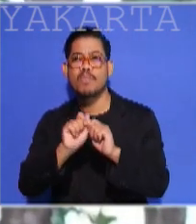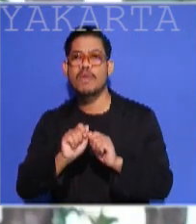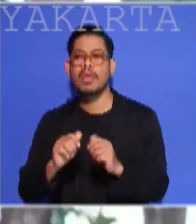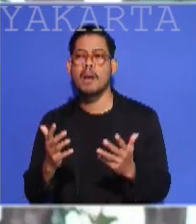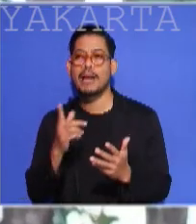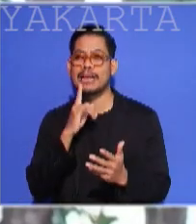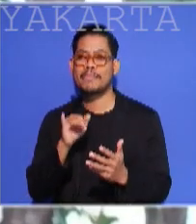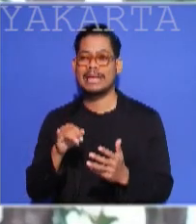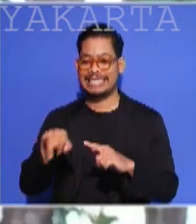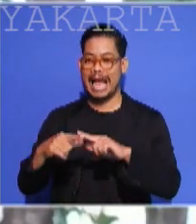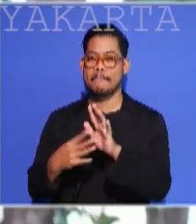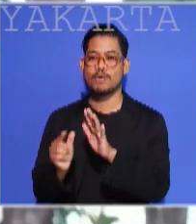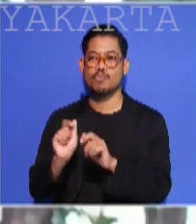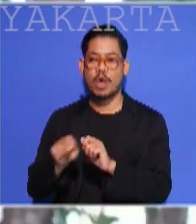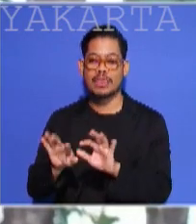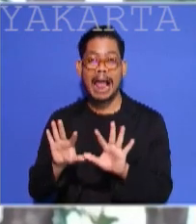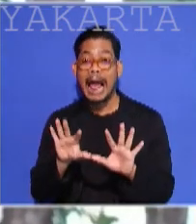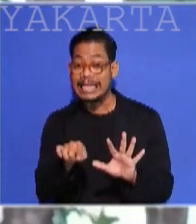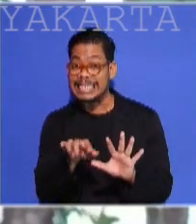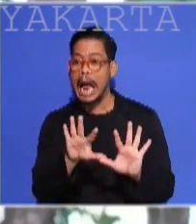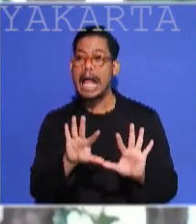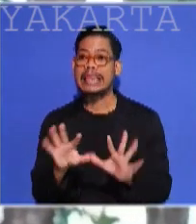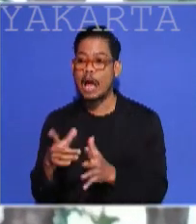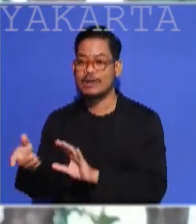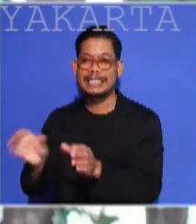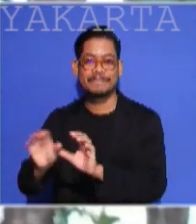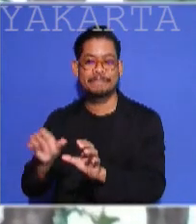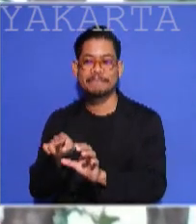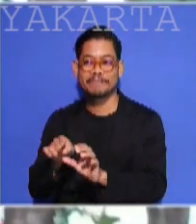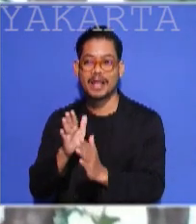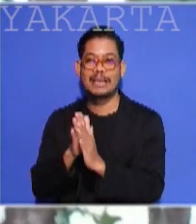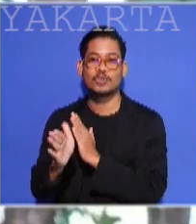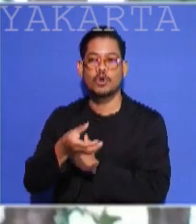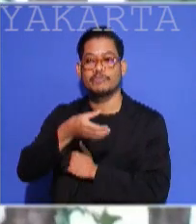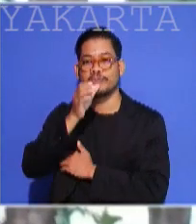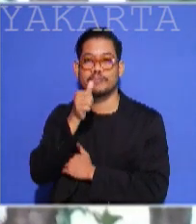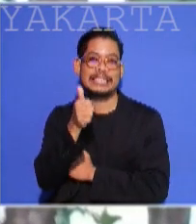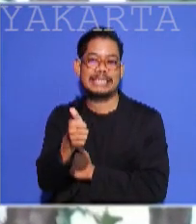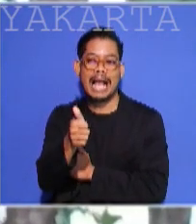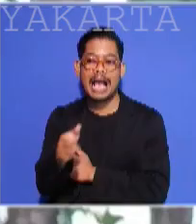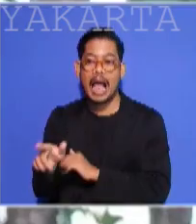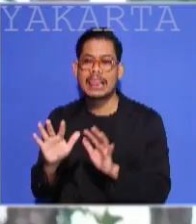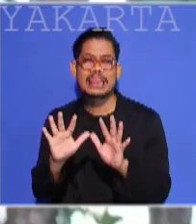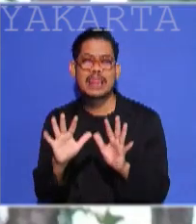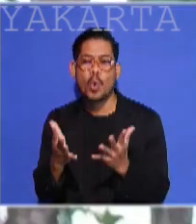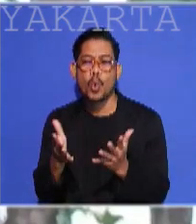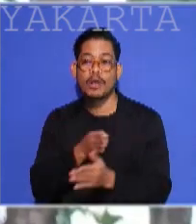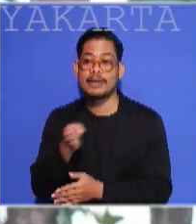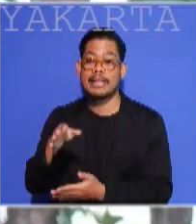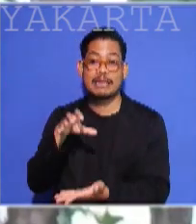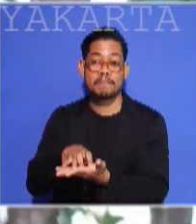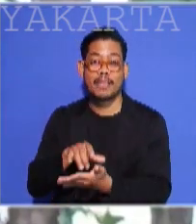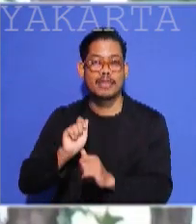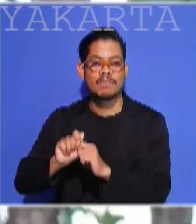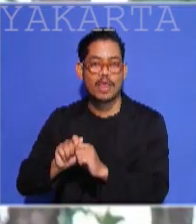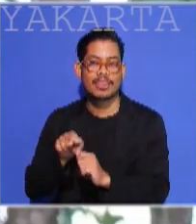kemudian meracik jamu dalam bentuk instan, kemudian ada yang kunjungan ke produksi jamu yang modern